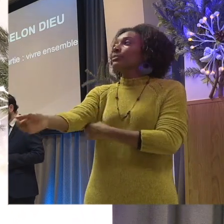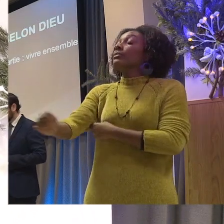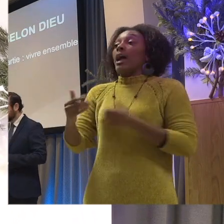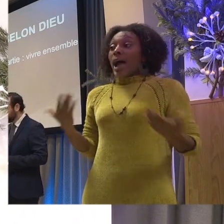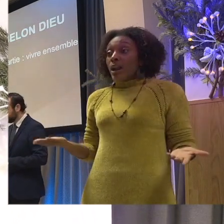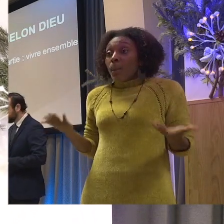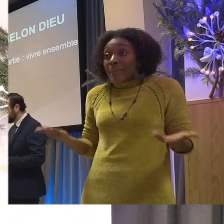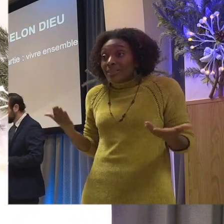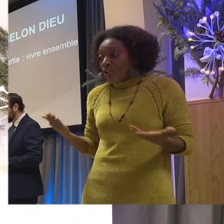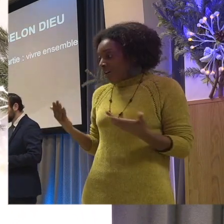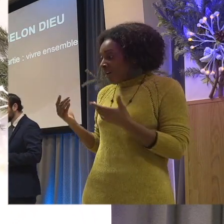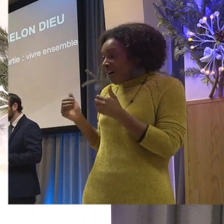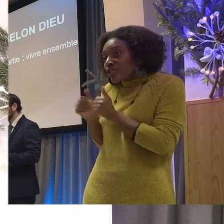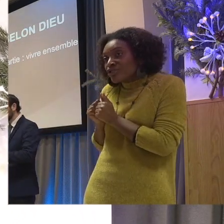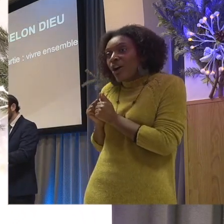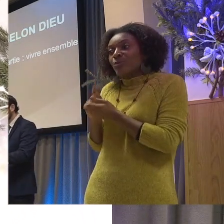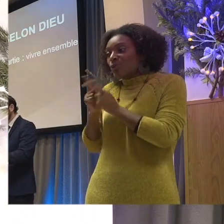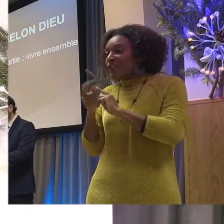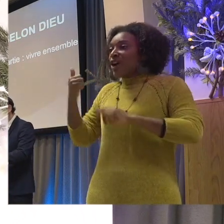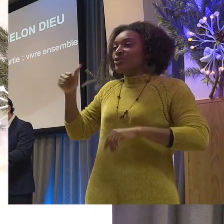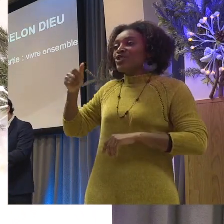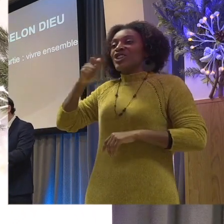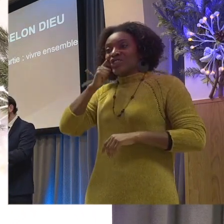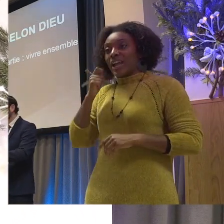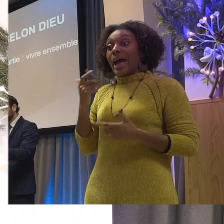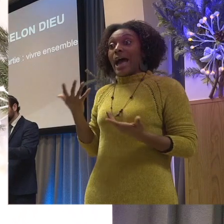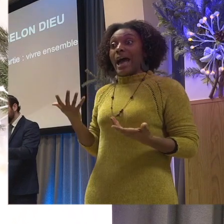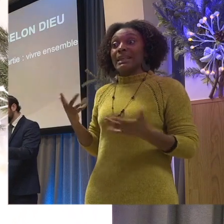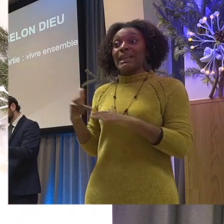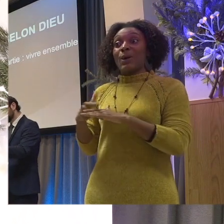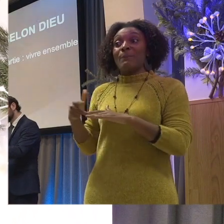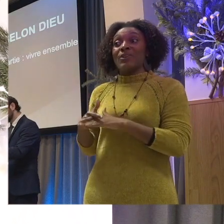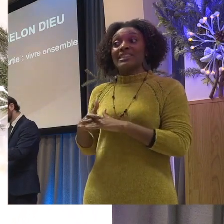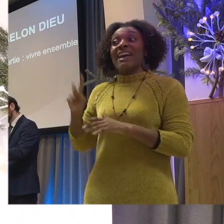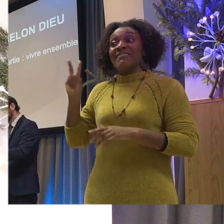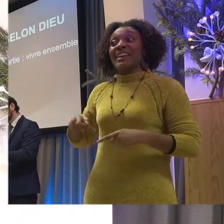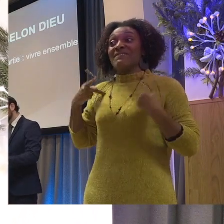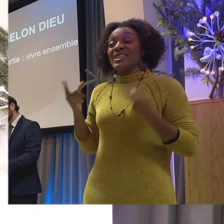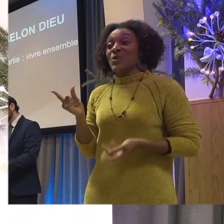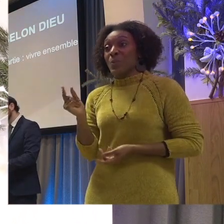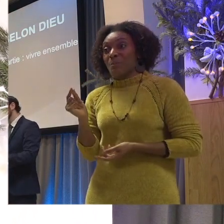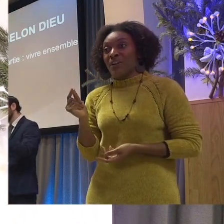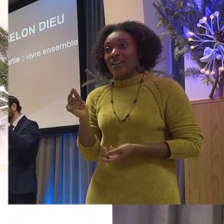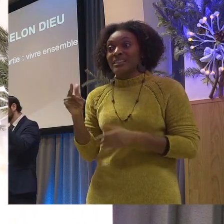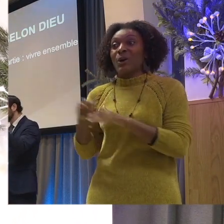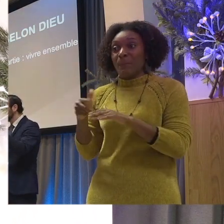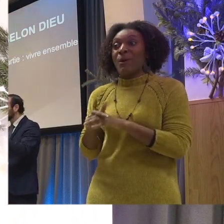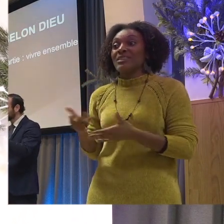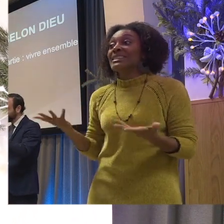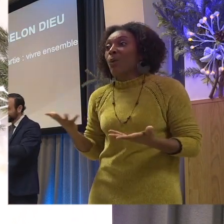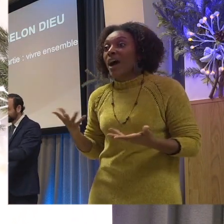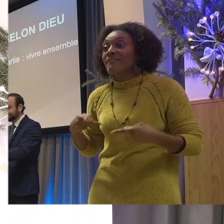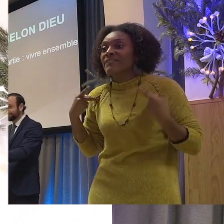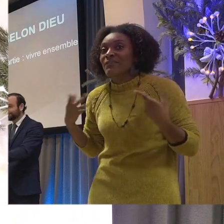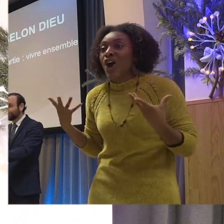sommes attachés, que nous sommes devenus une seule chair, c'est là que commence le vrai défi. Et ce défi, c'est vivre